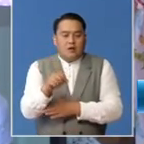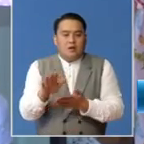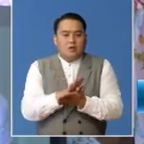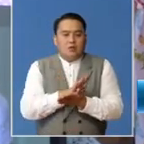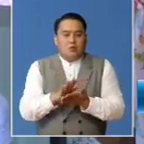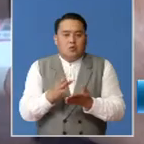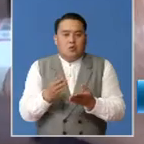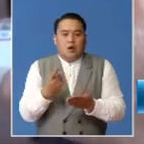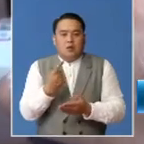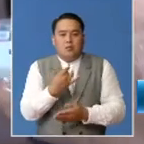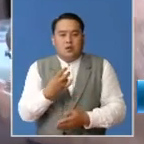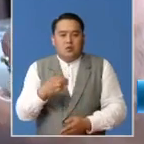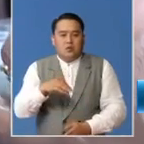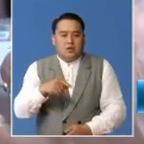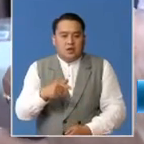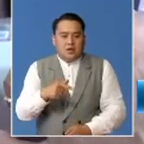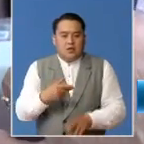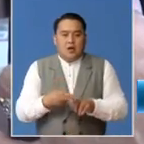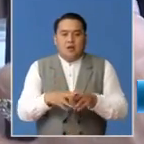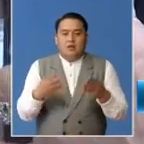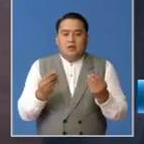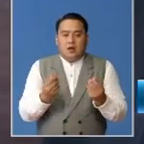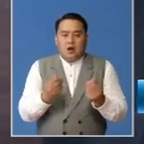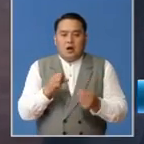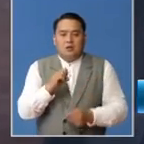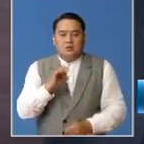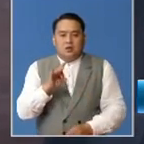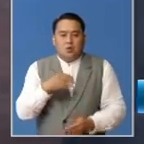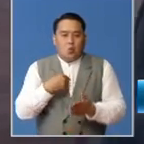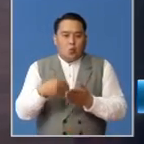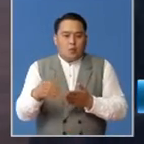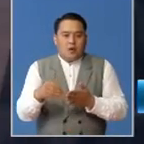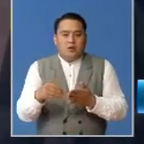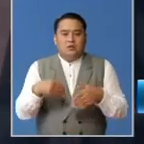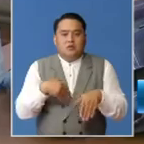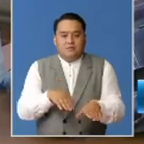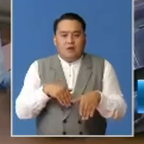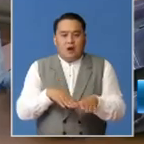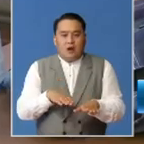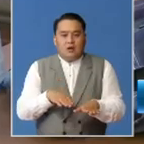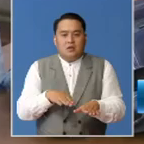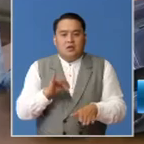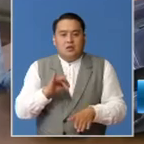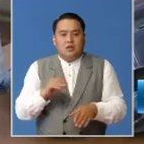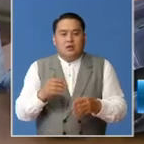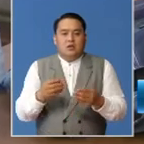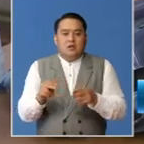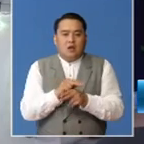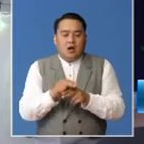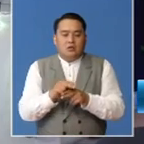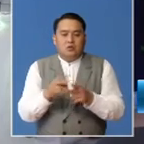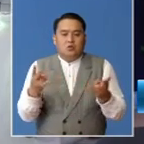на сумму 500 000 тенге. На эти средства Ажар Кадыралина купила швейные машинки для шитья и реставрации